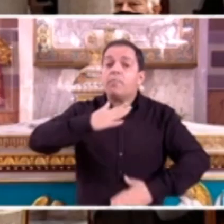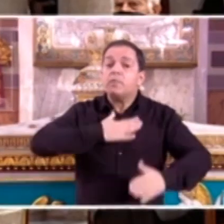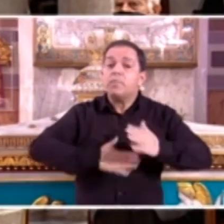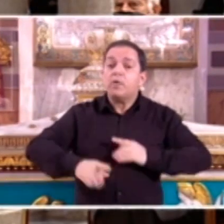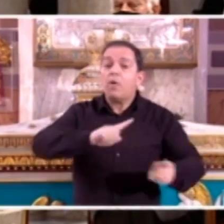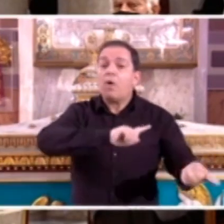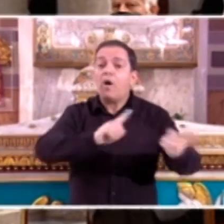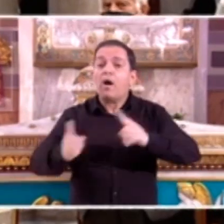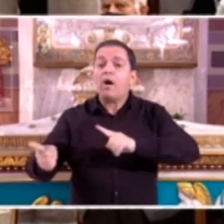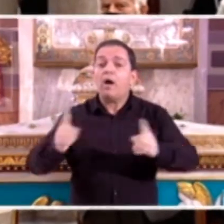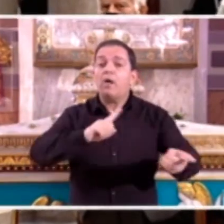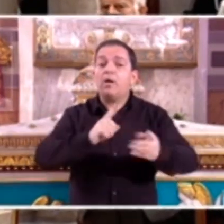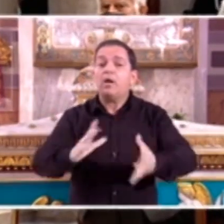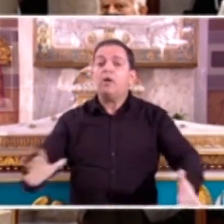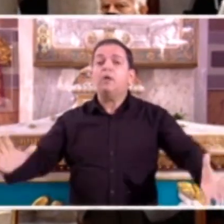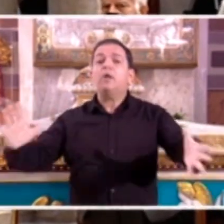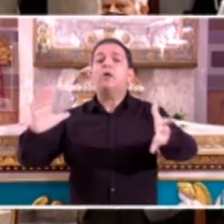ευλογήσομεν